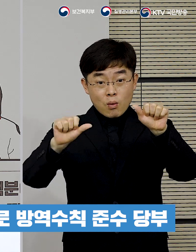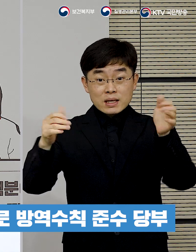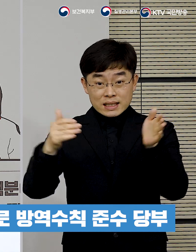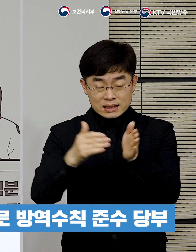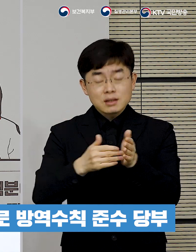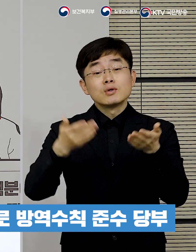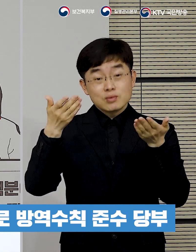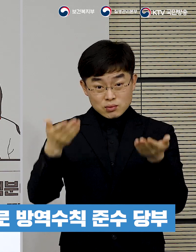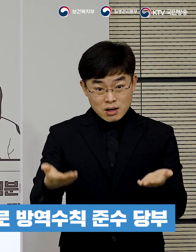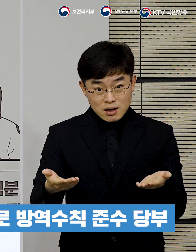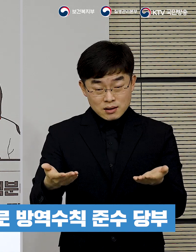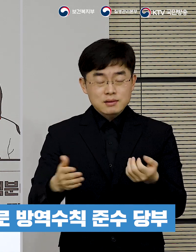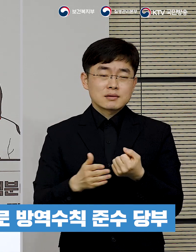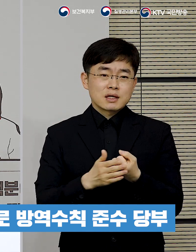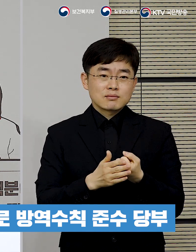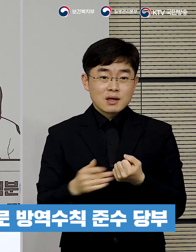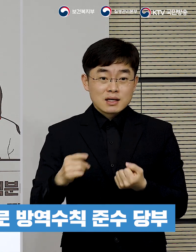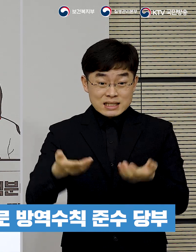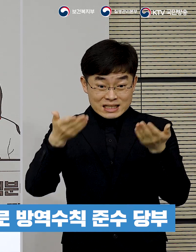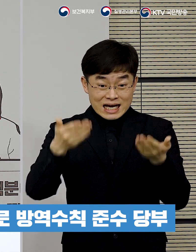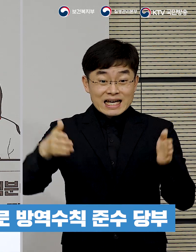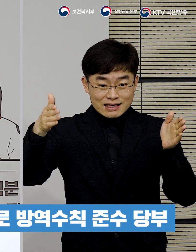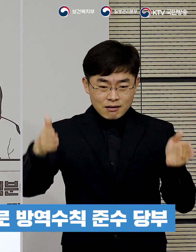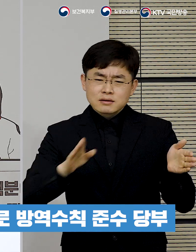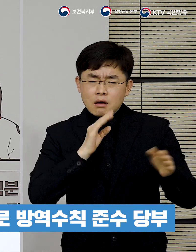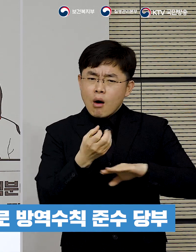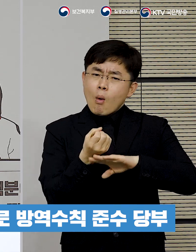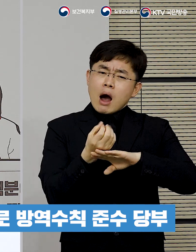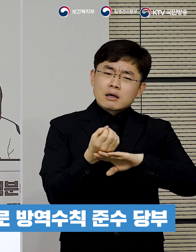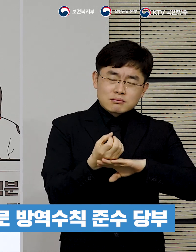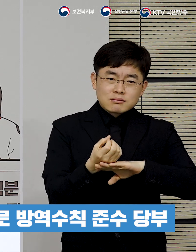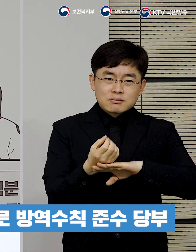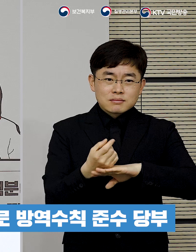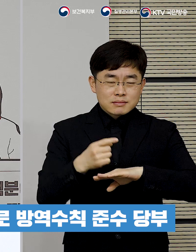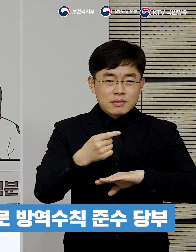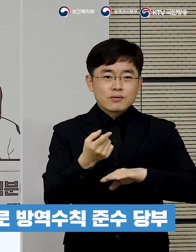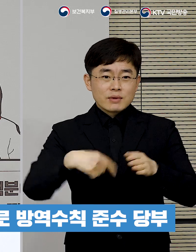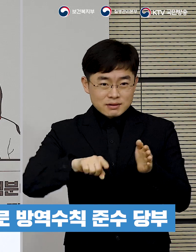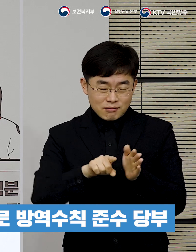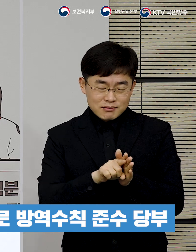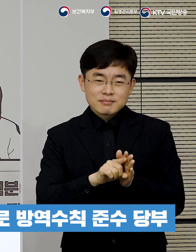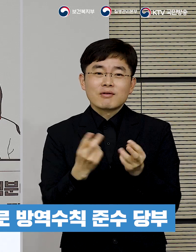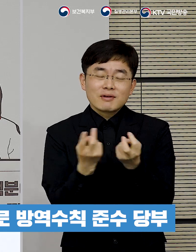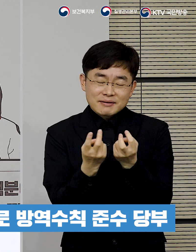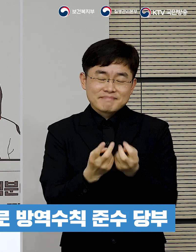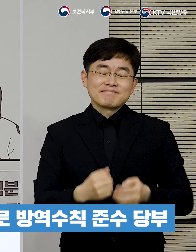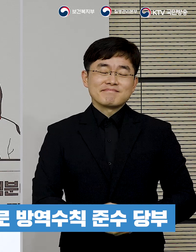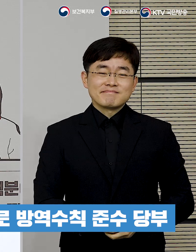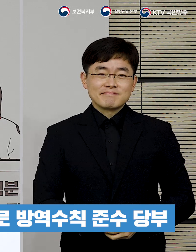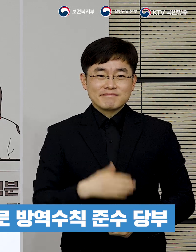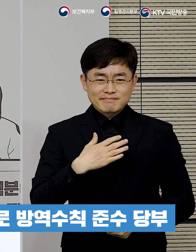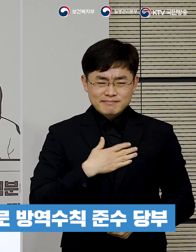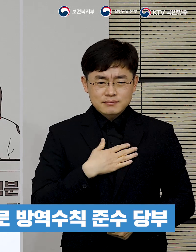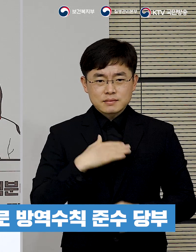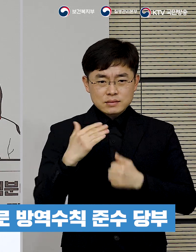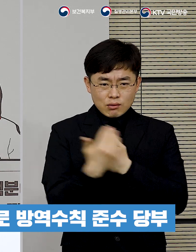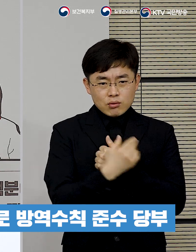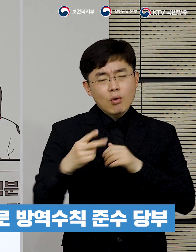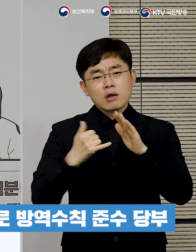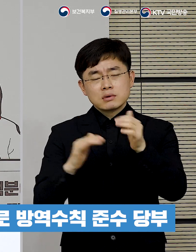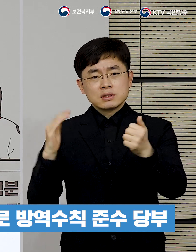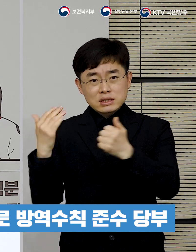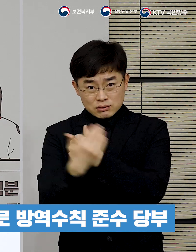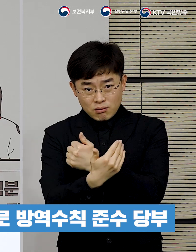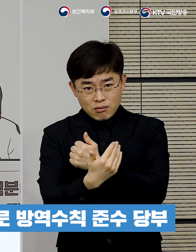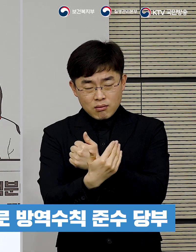5월 5일까지 이어지는 휴가를 진정한 황금 연휴로 만들기 위해서는 공동체 의식을 바탕으로 자신과